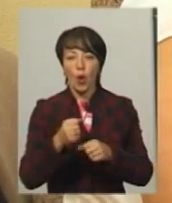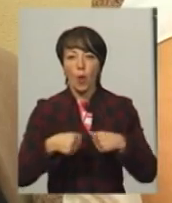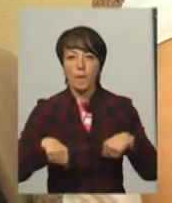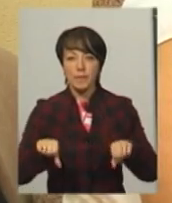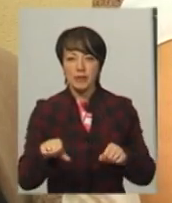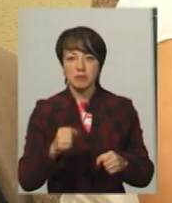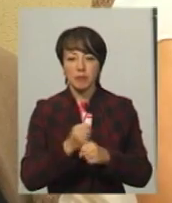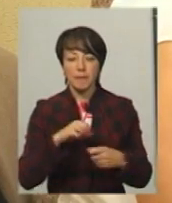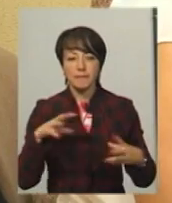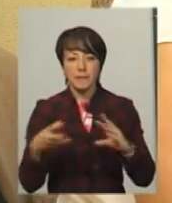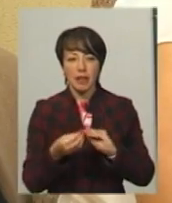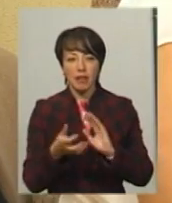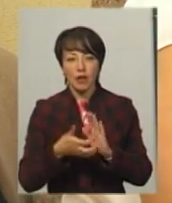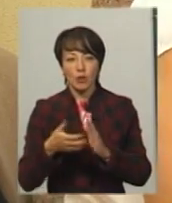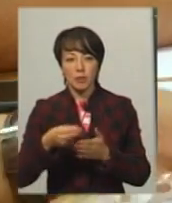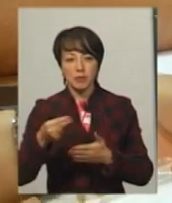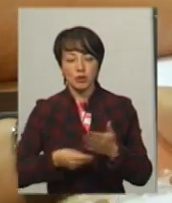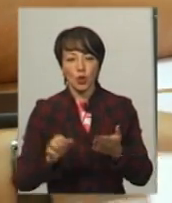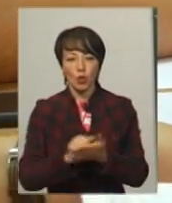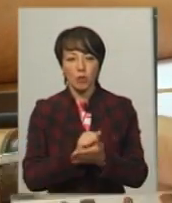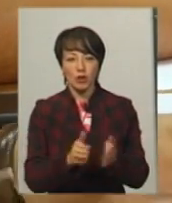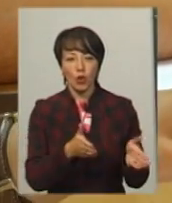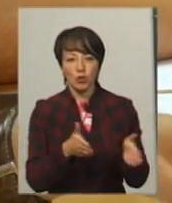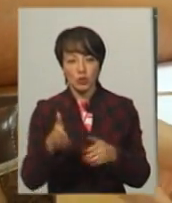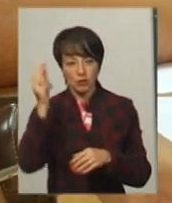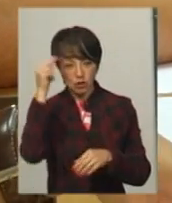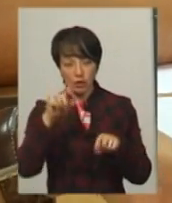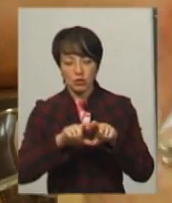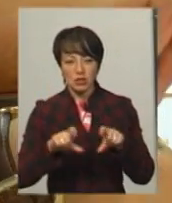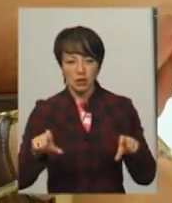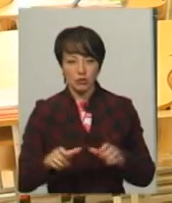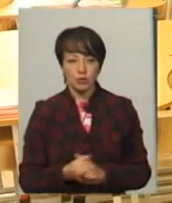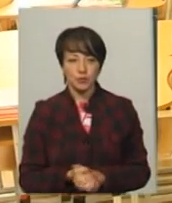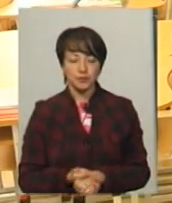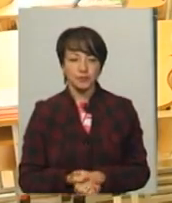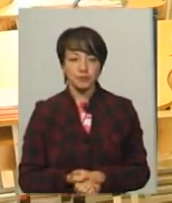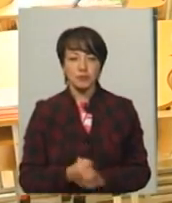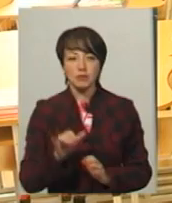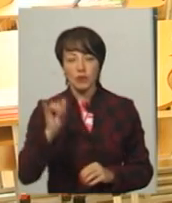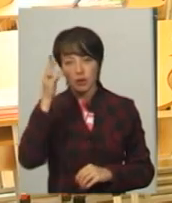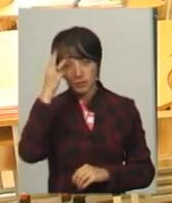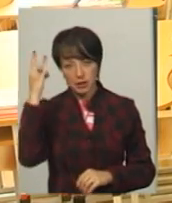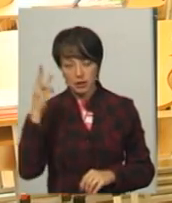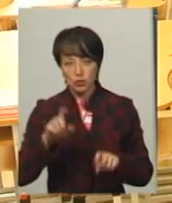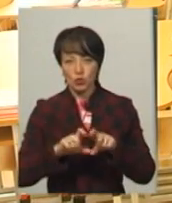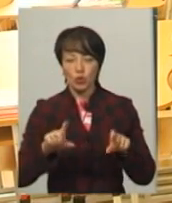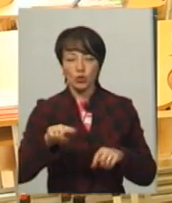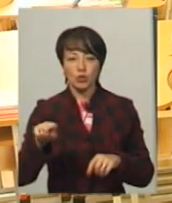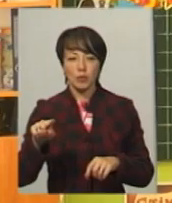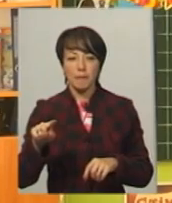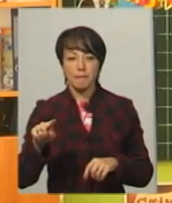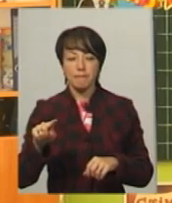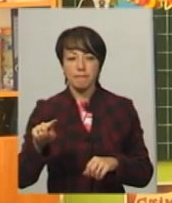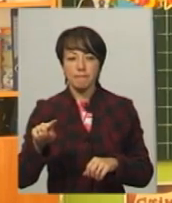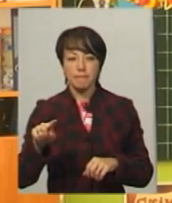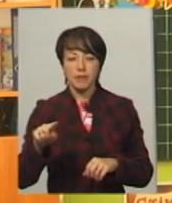підсумки, зауважує на недоліках та підписує документ про готовність навчального закладу до освітнього процесу. У Хмельницькій середній загальноосвітній школі